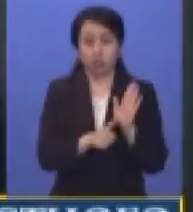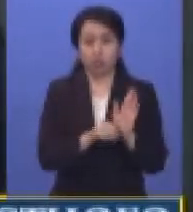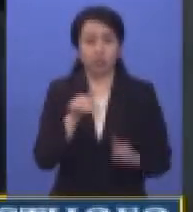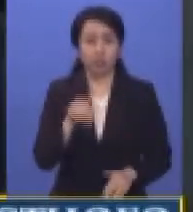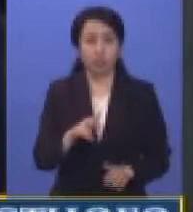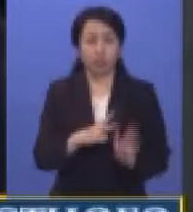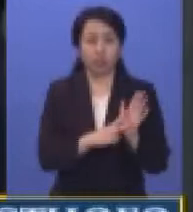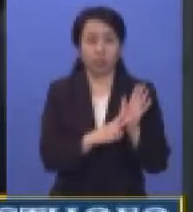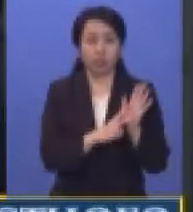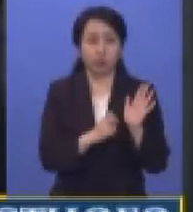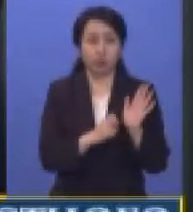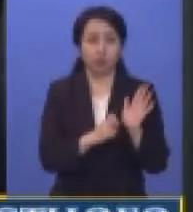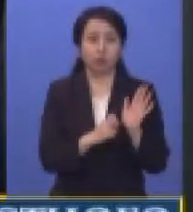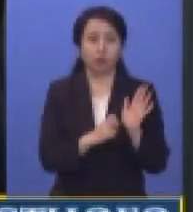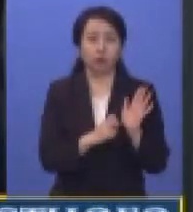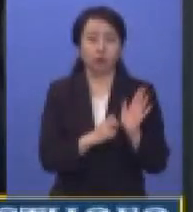6700